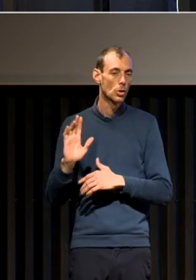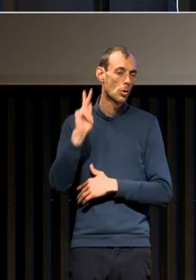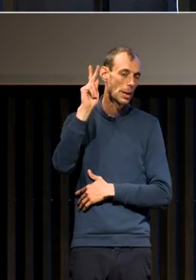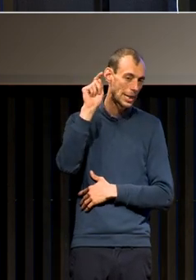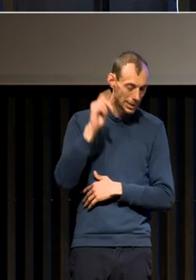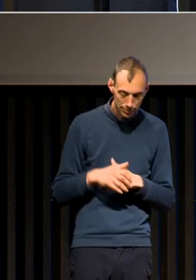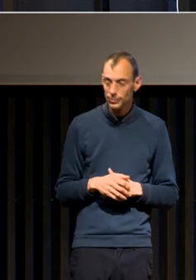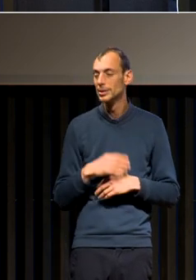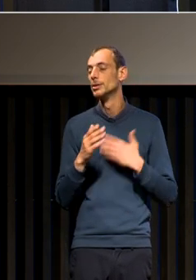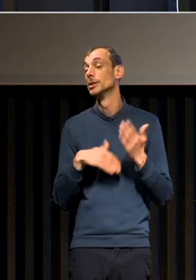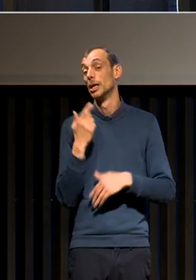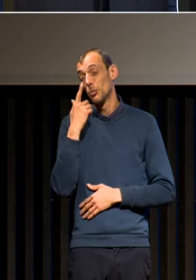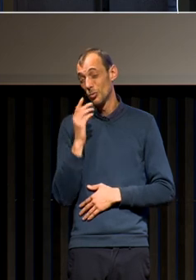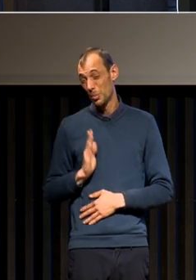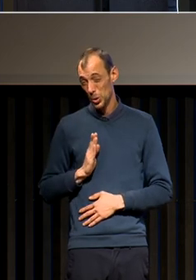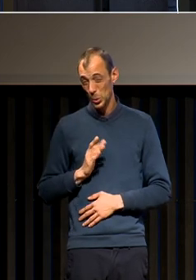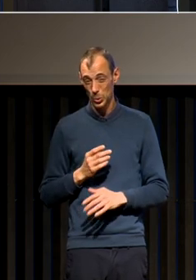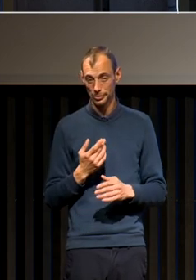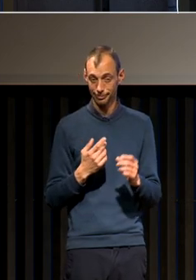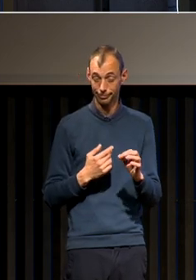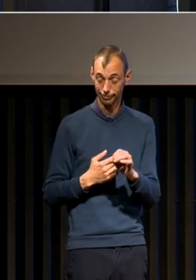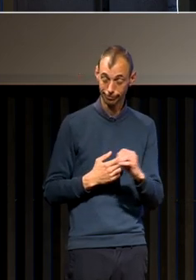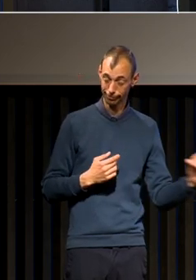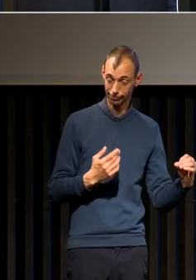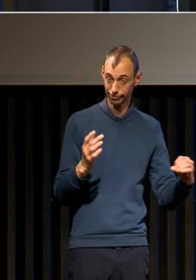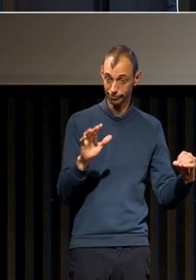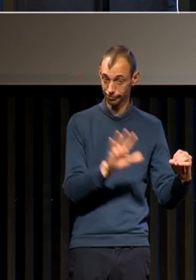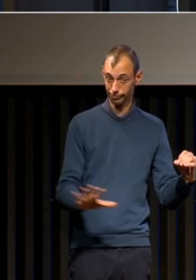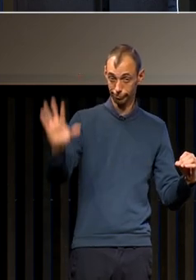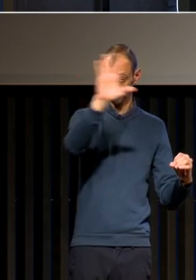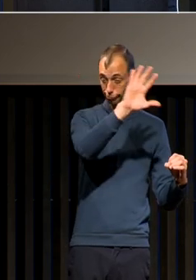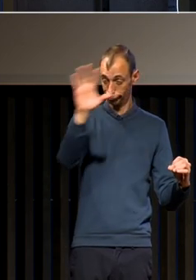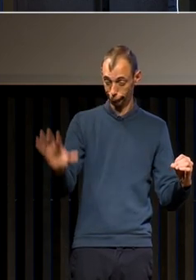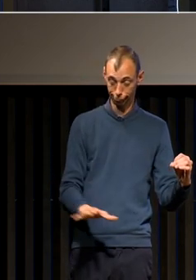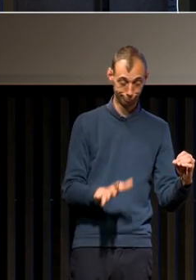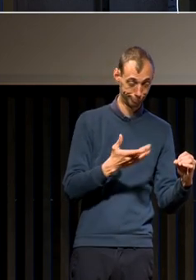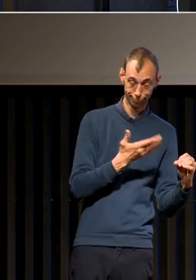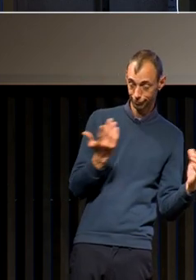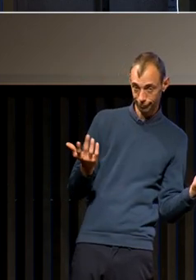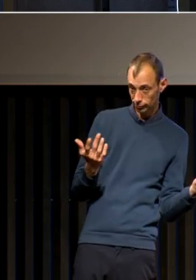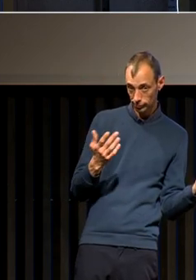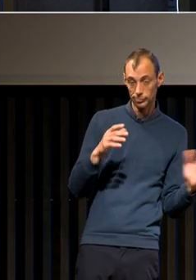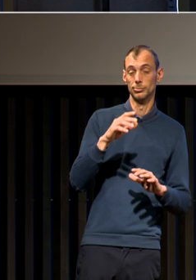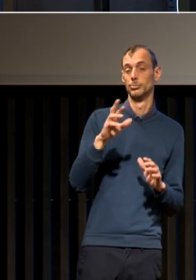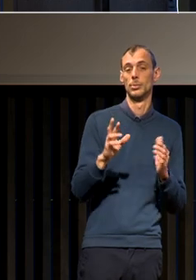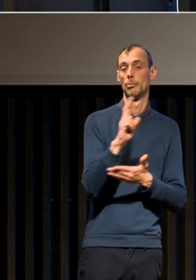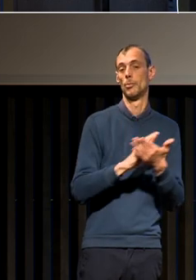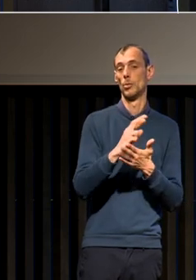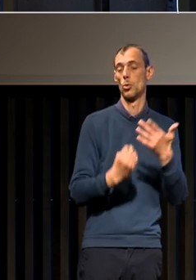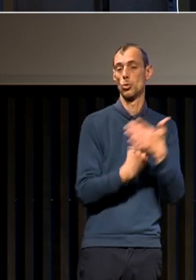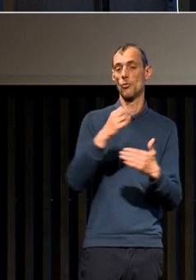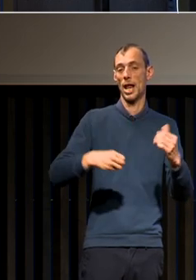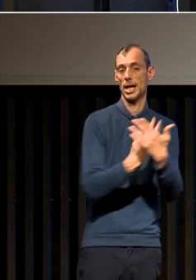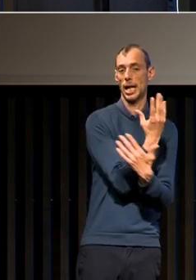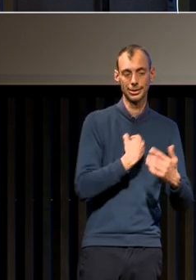Bordeaux, ben, il est un petit peu seul. Hein, dans la région Nouvelle-Aquitaine, nous sommes les seuls à pouvoir assurer cette mission. Nous avons donc une